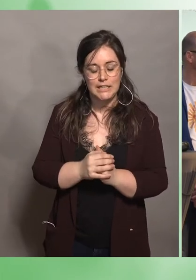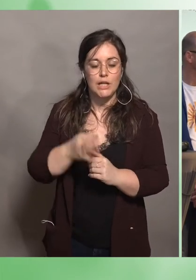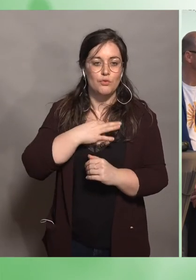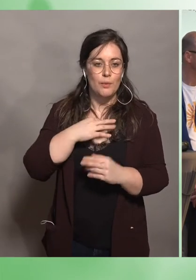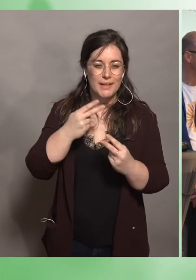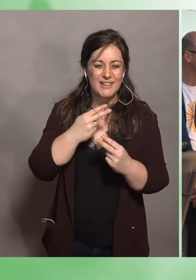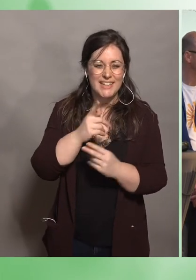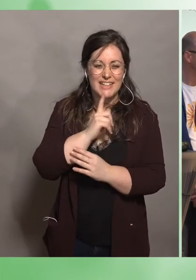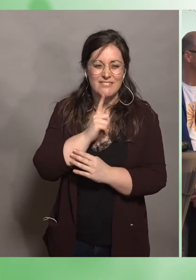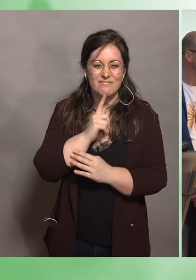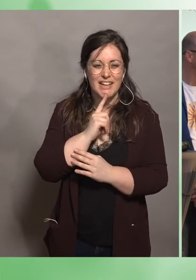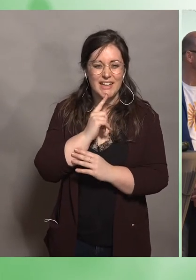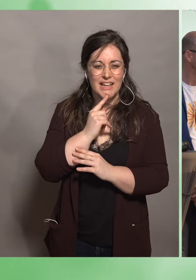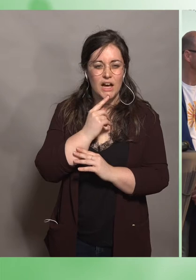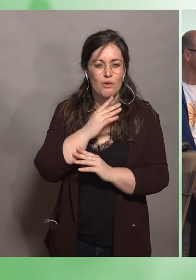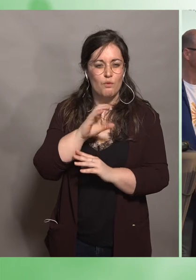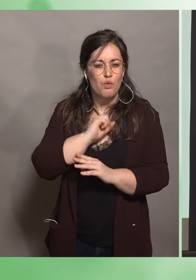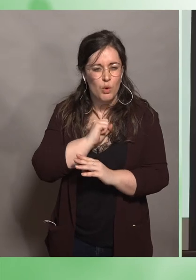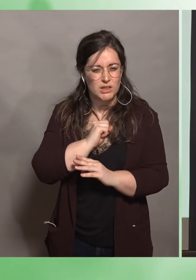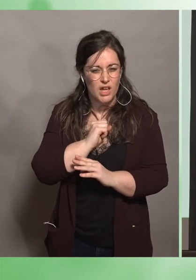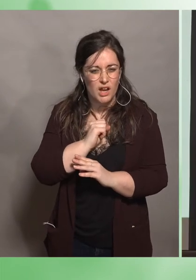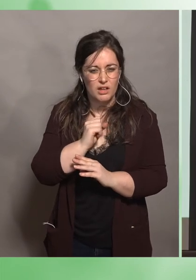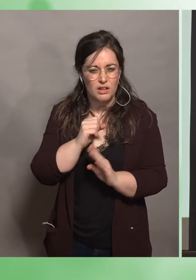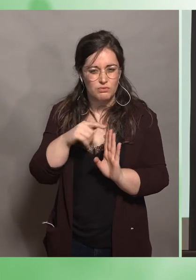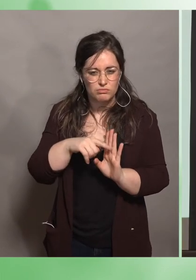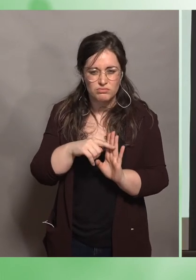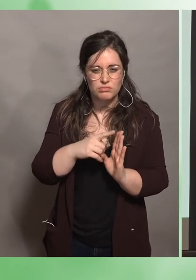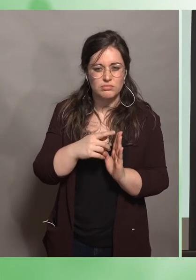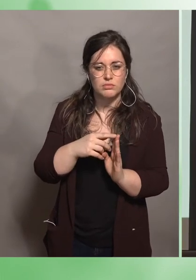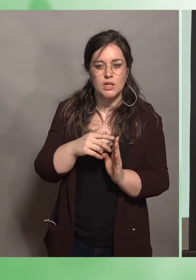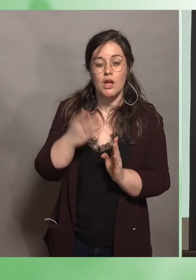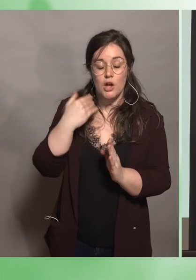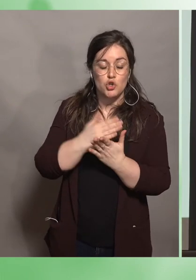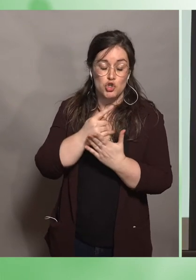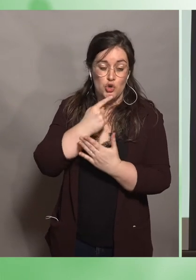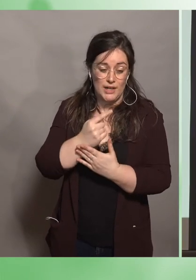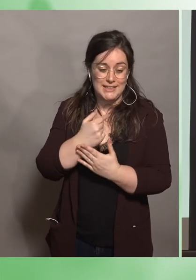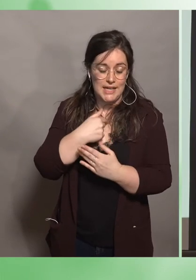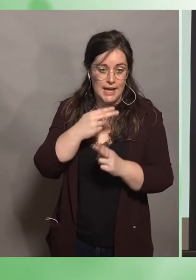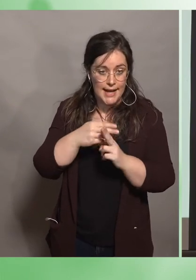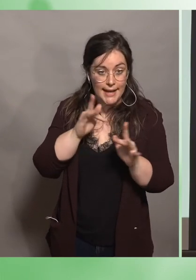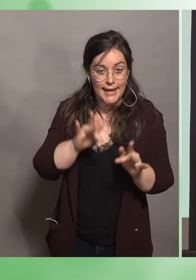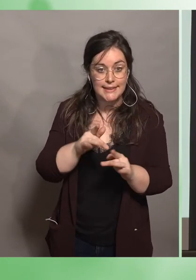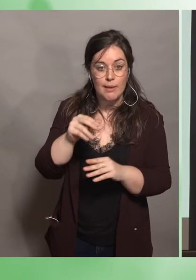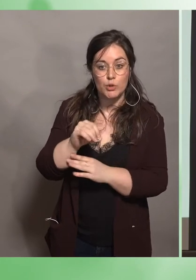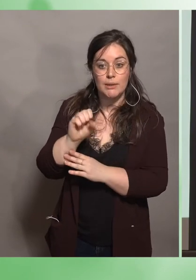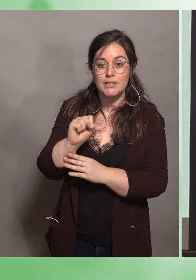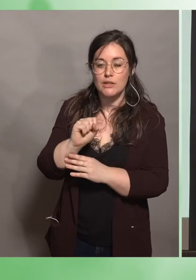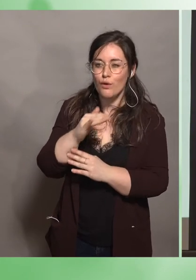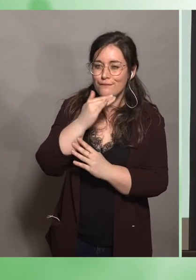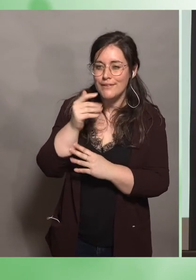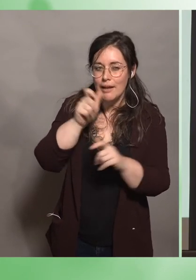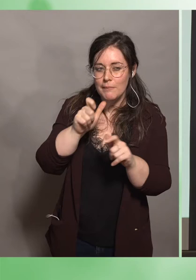weniger Vorurteile gegenüber Menschen mit Behinderung. Also wie schon erwähnt, ich habe Multiple Sklerose und viele Leute stellen